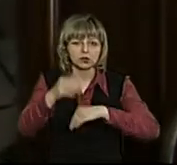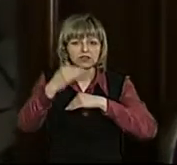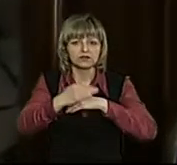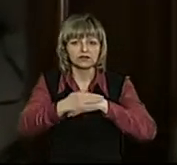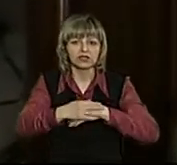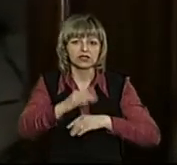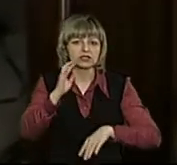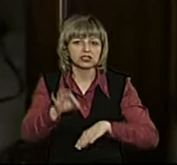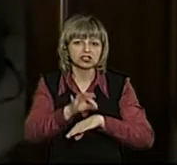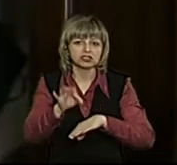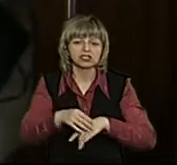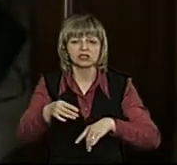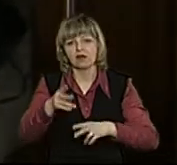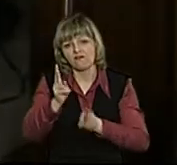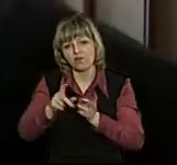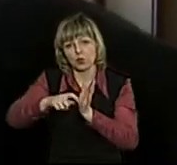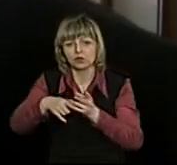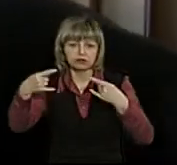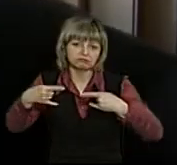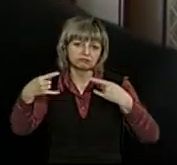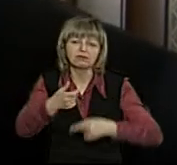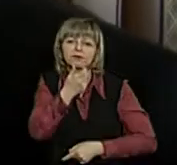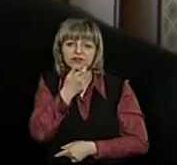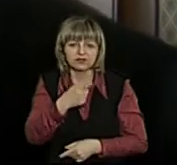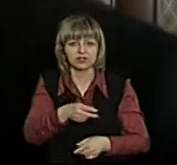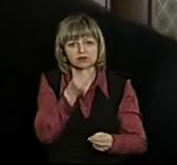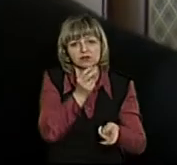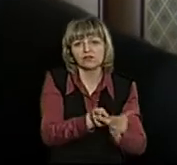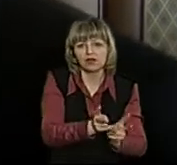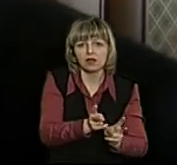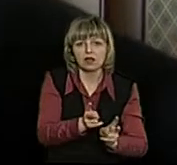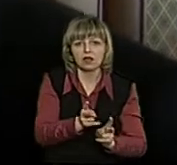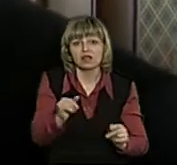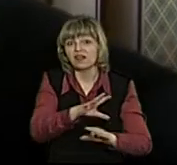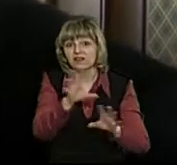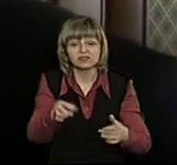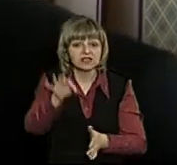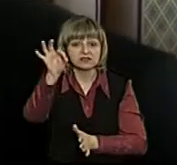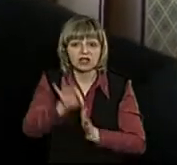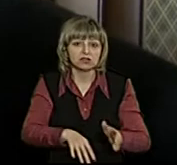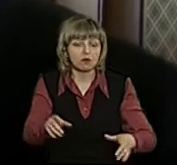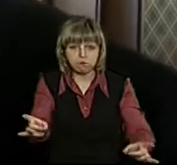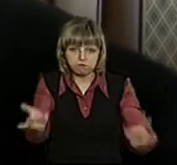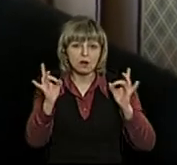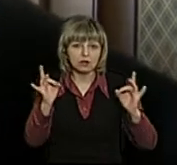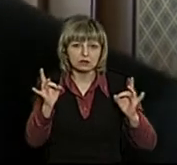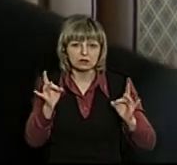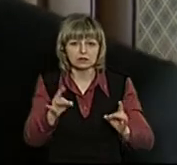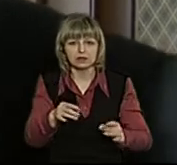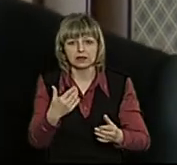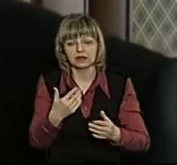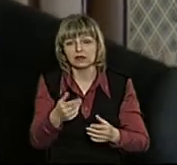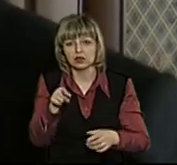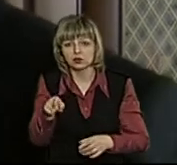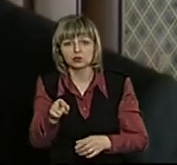дивилася собі на кухні телевізор, готувала їсти. І в одночасі воно все як шандарахнуло. І все. Повалив дим.